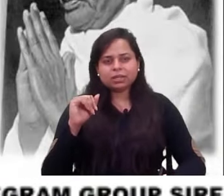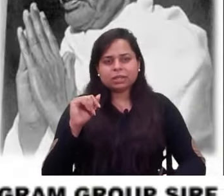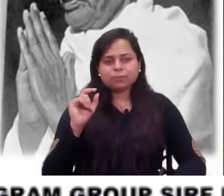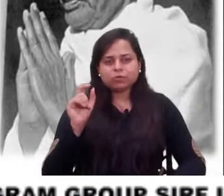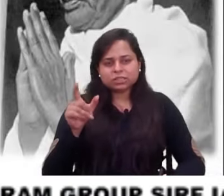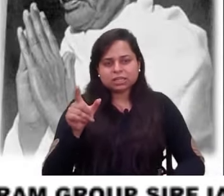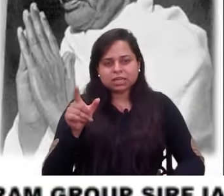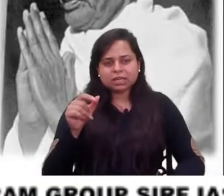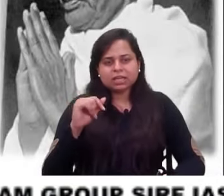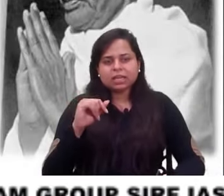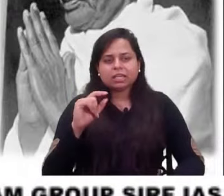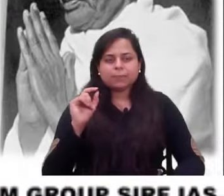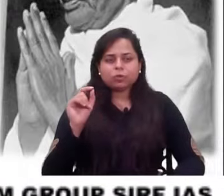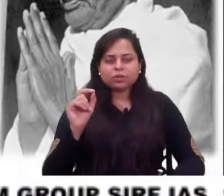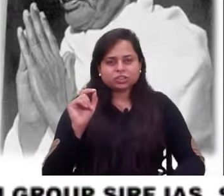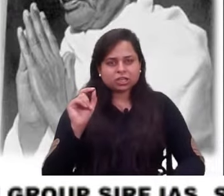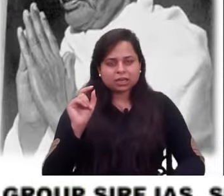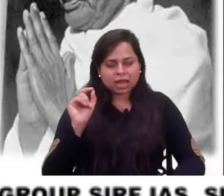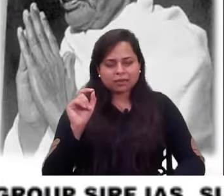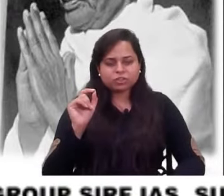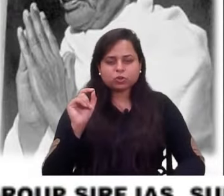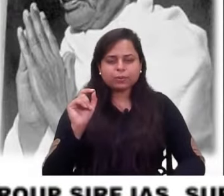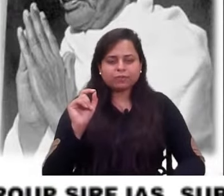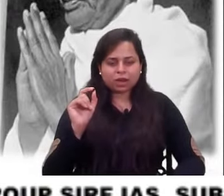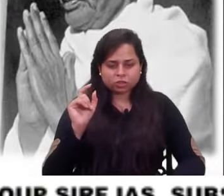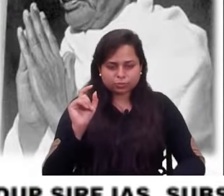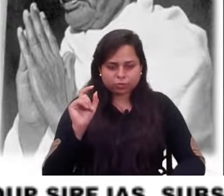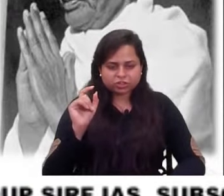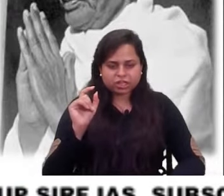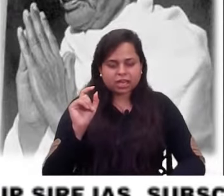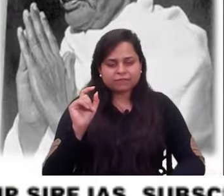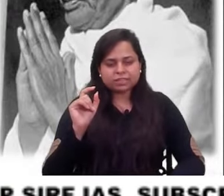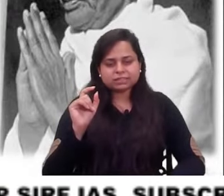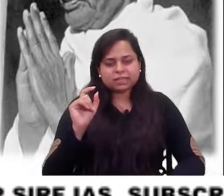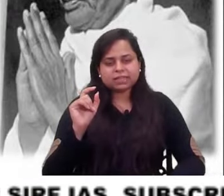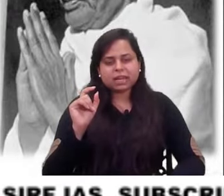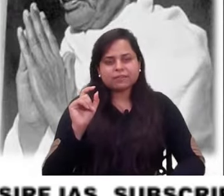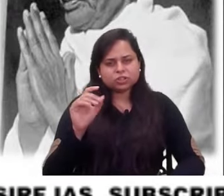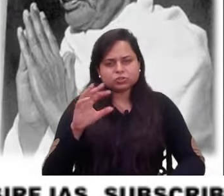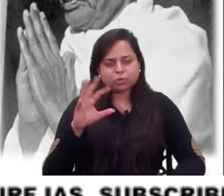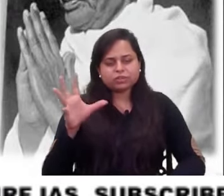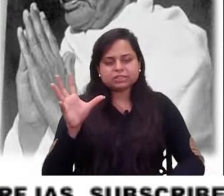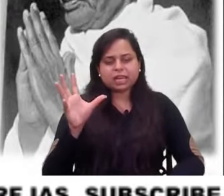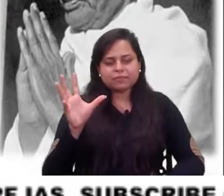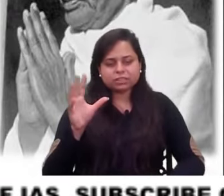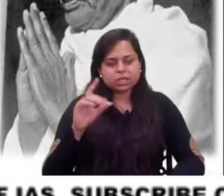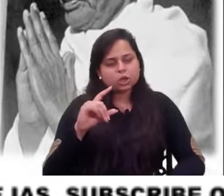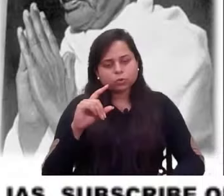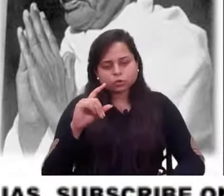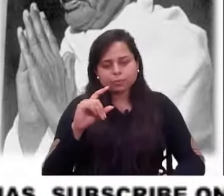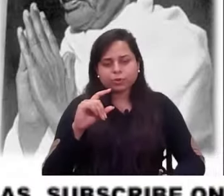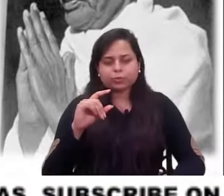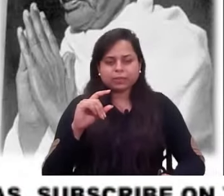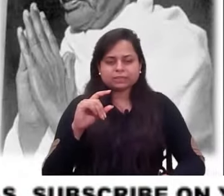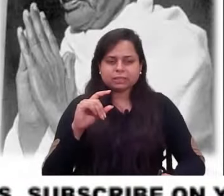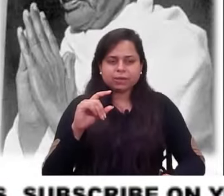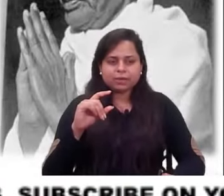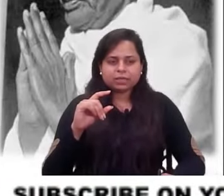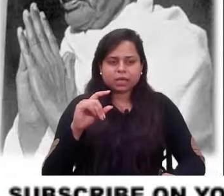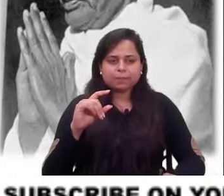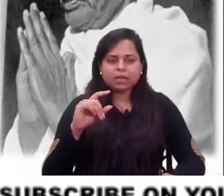कमेंट करके डाली गई प्रोवेशन लैंग्वेज लैंग्वेज लैंग्वेज लैंग्वेज को